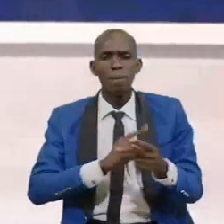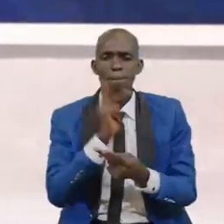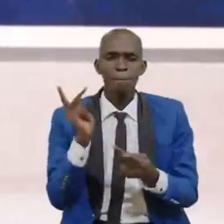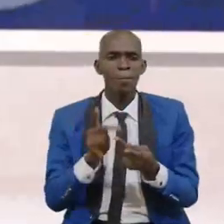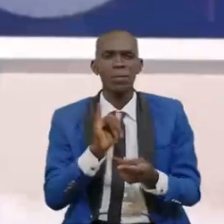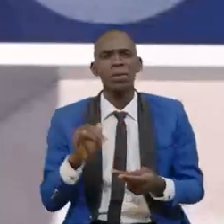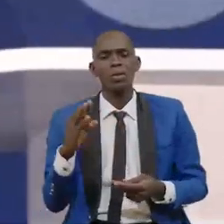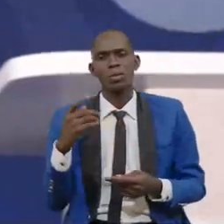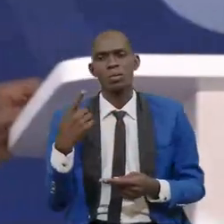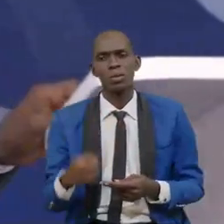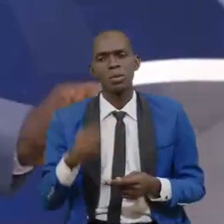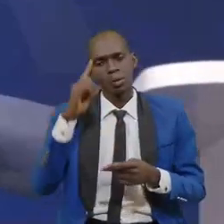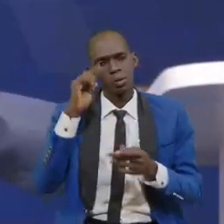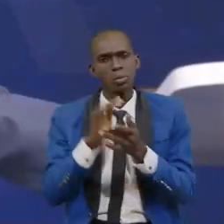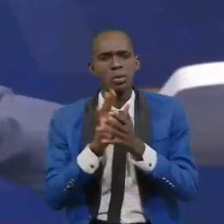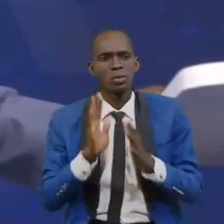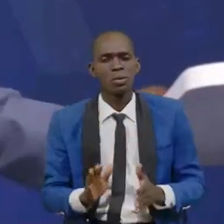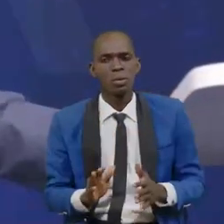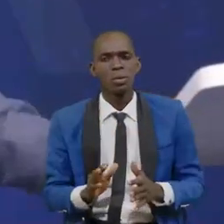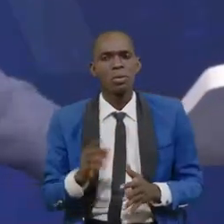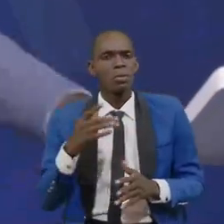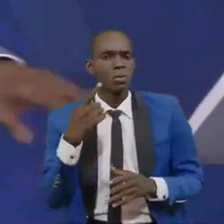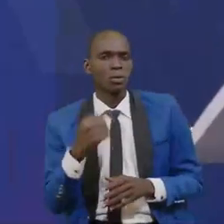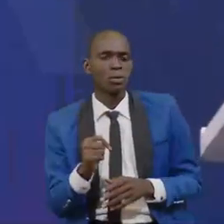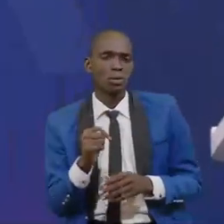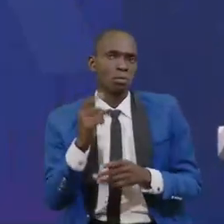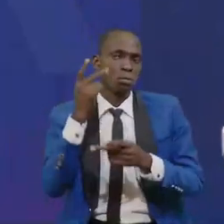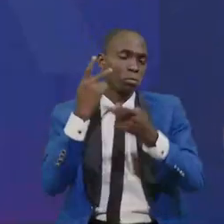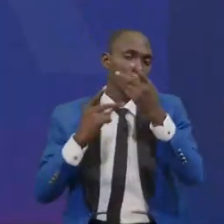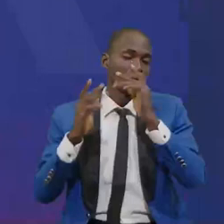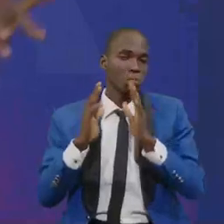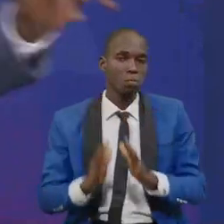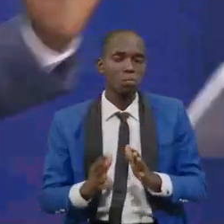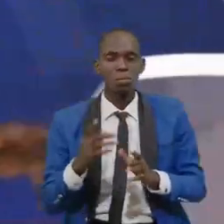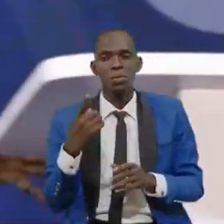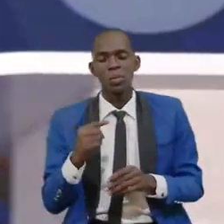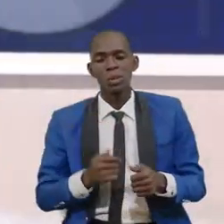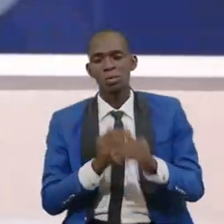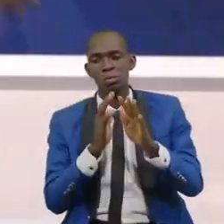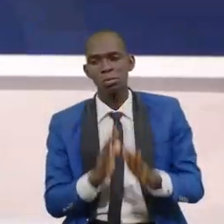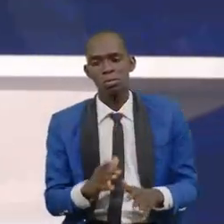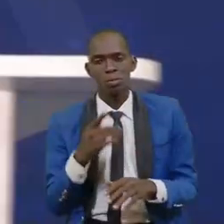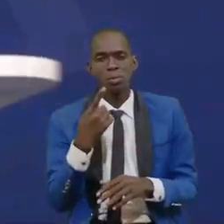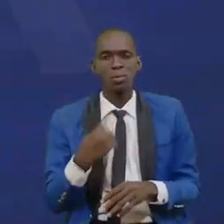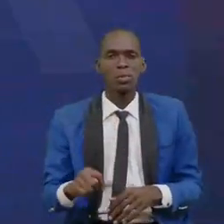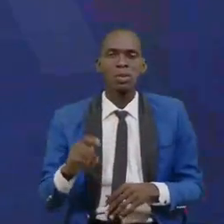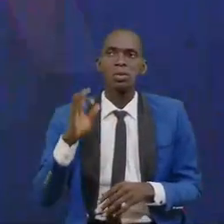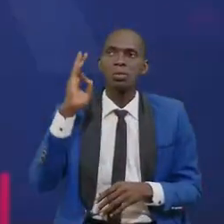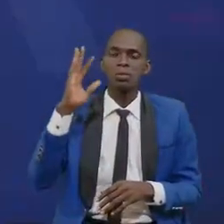saints, les apôtres, les prophètes, les évangélistes, les pasteurs,